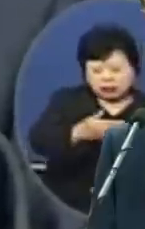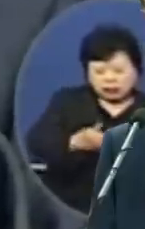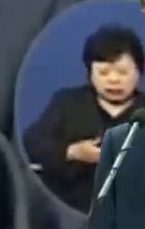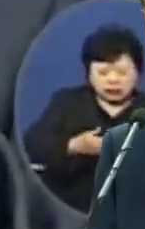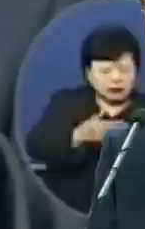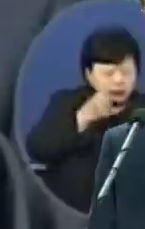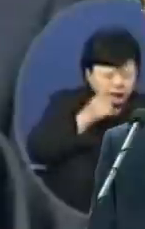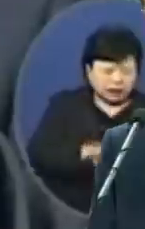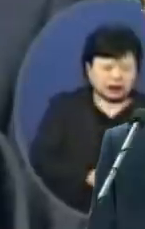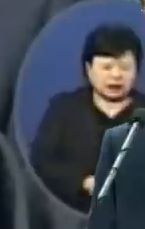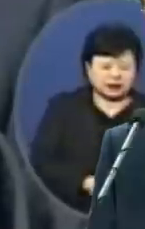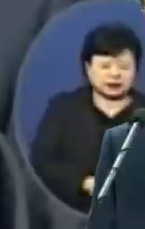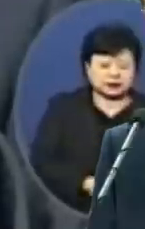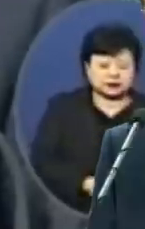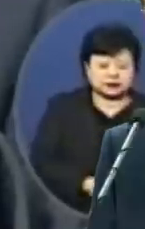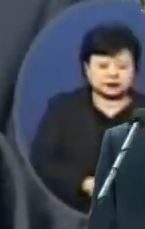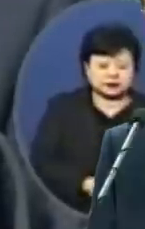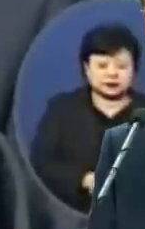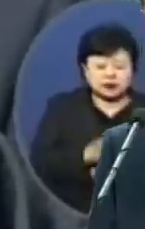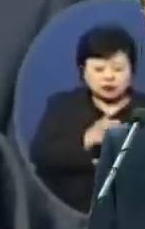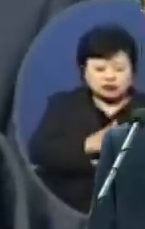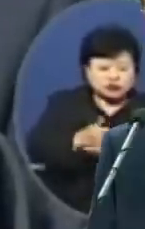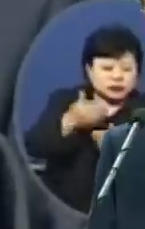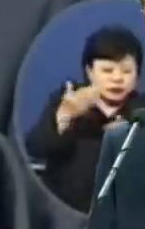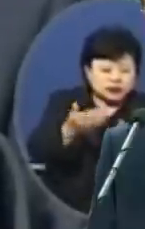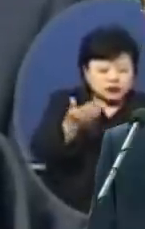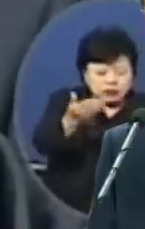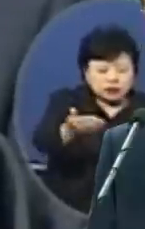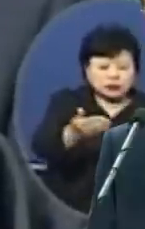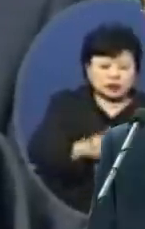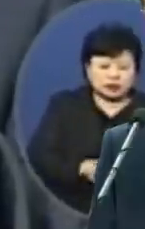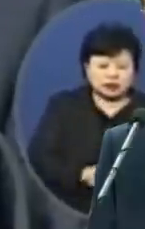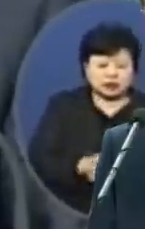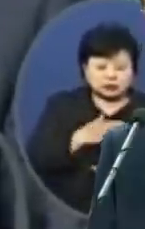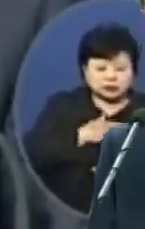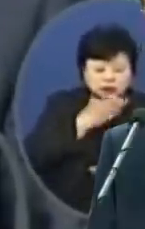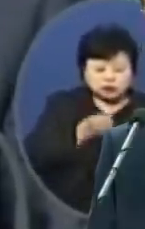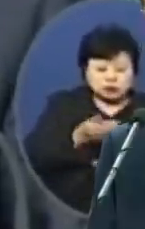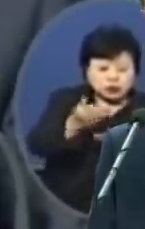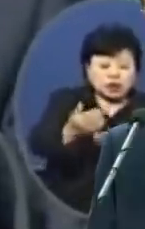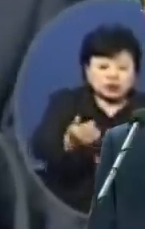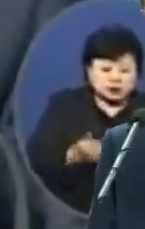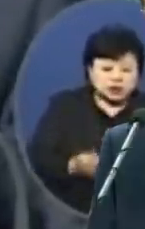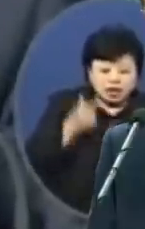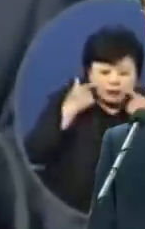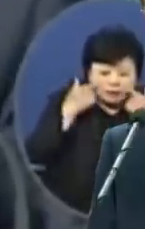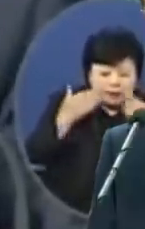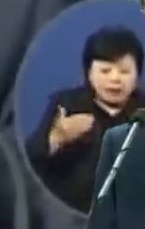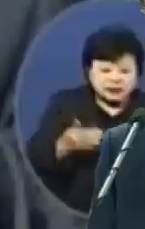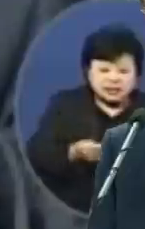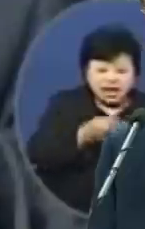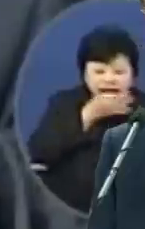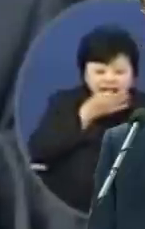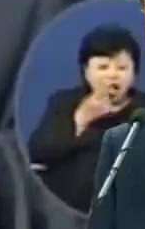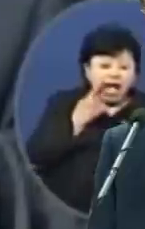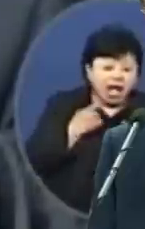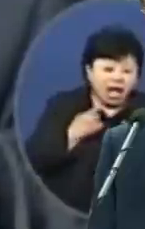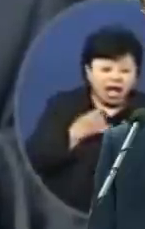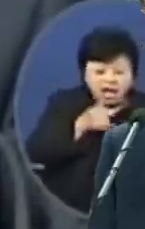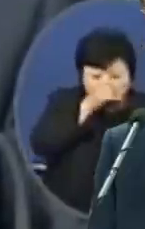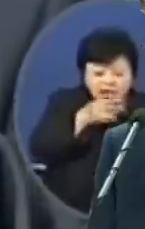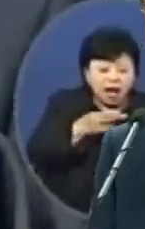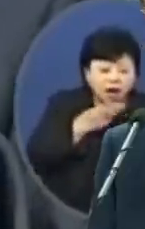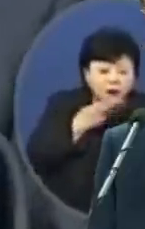안 되는 것입니다. 우리 주님께서 여러분과 저에게 축복을 하기 전에 반드시 탐욕과 욕심이 있는가